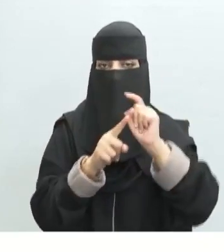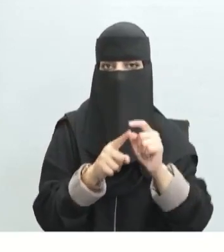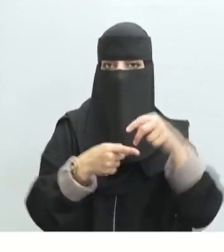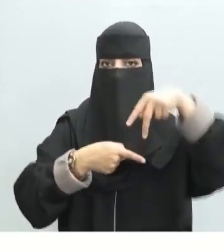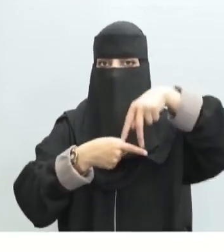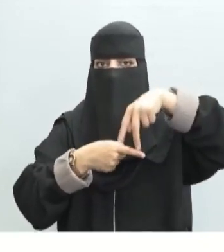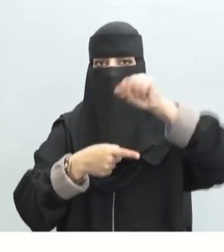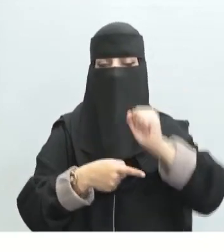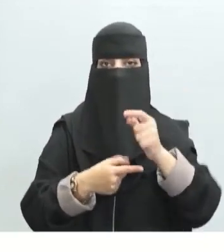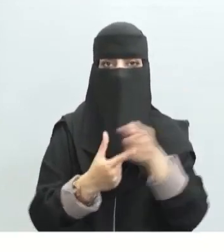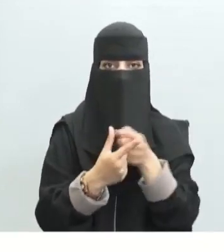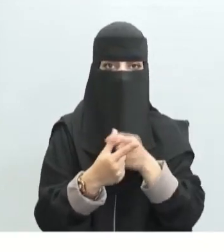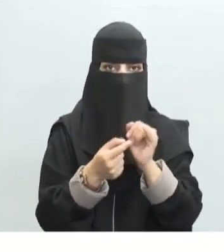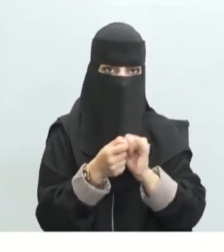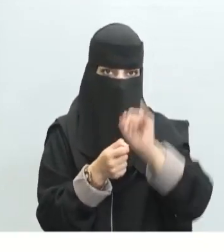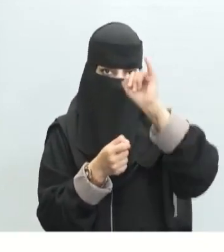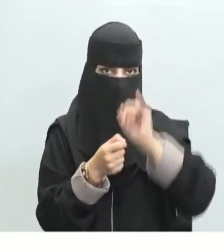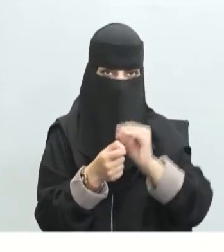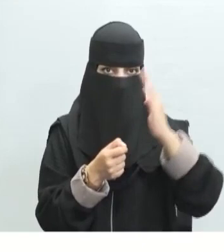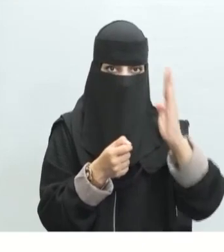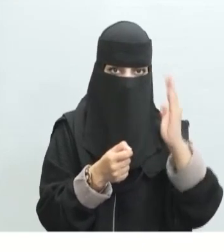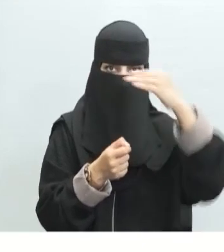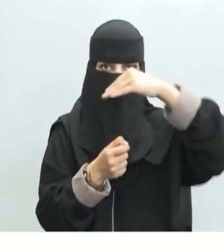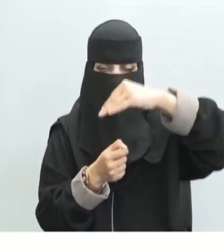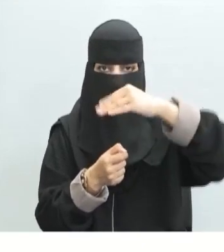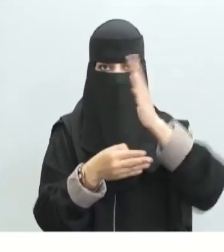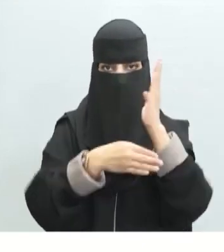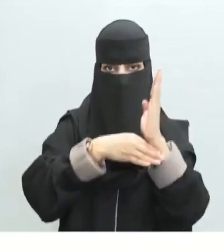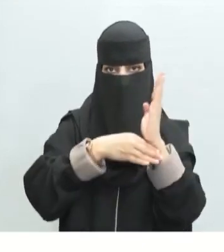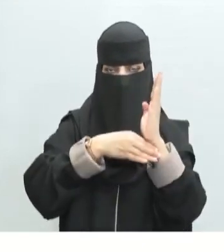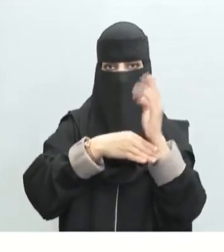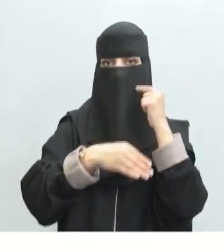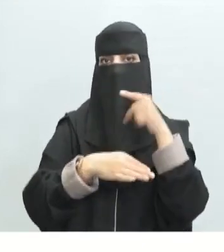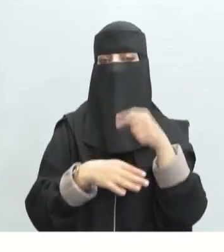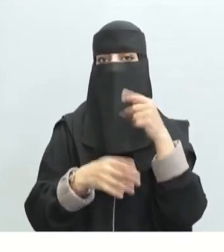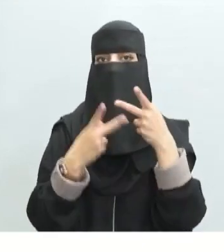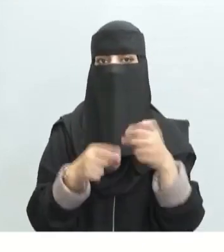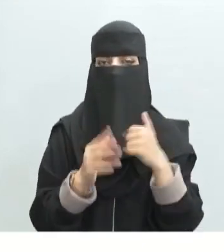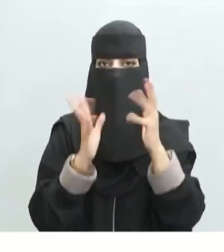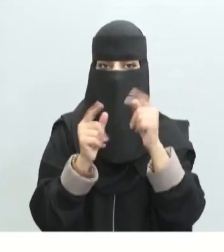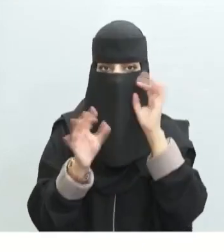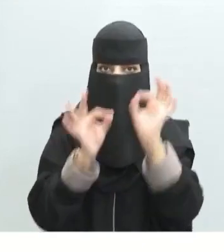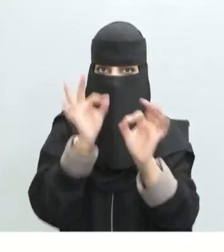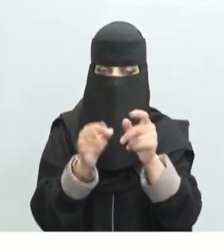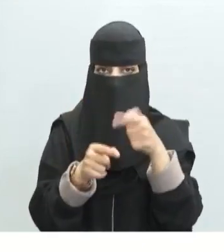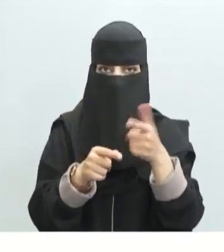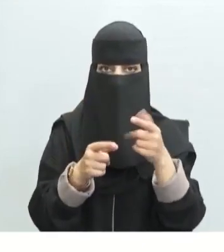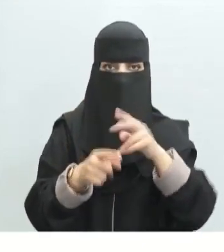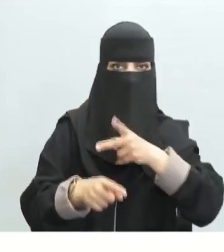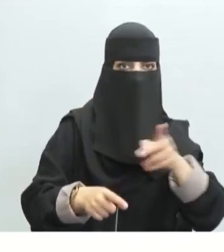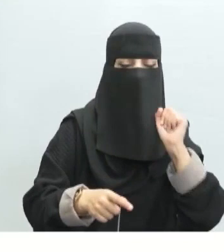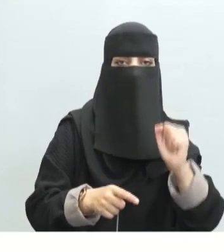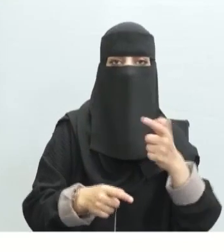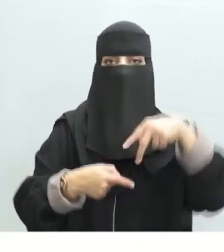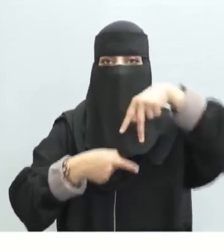المثلثيه بين طولي ضلعين في المثلث القائم الزاويه اذا احنا في البدايه راح نركز على المثلث على نوع معين